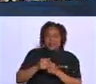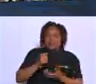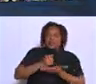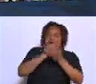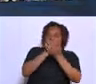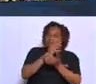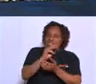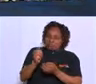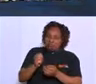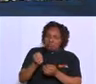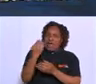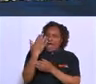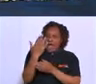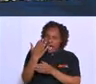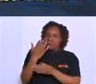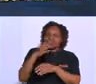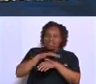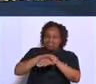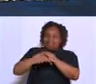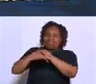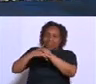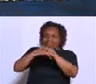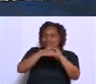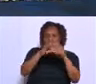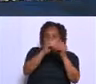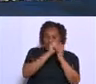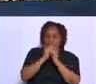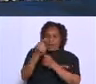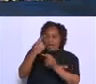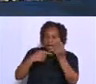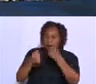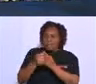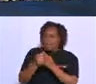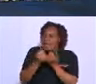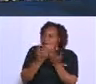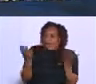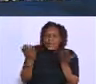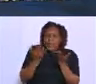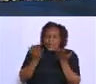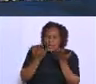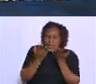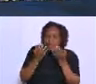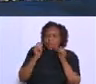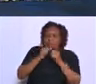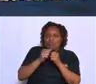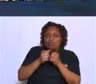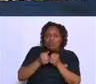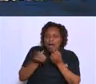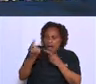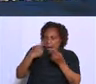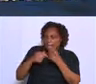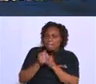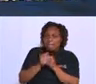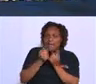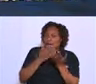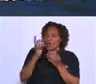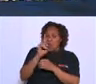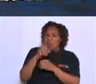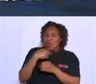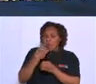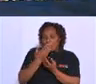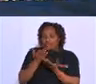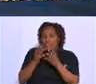tuwasindikize, tuwashike mkono. Njoo nao moja kwa moja, njoo, njoo. Popote ulipo, tuwapishe njia. Wale wote ambao wanasema nahitaji maombi